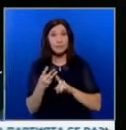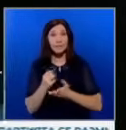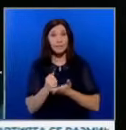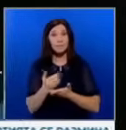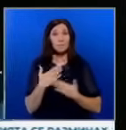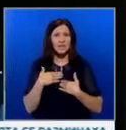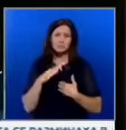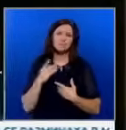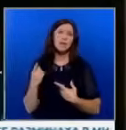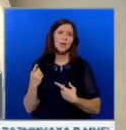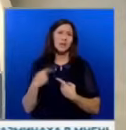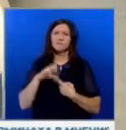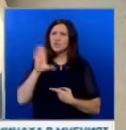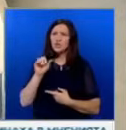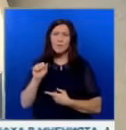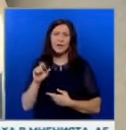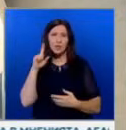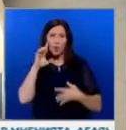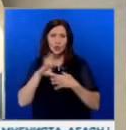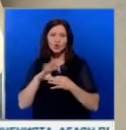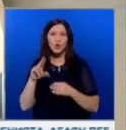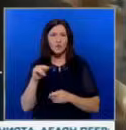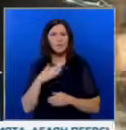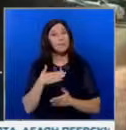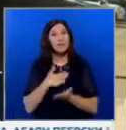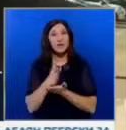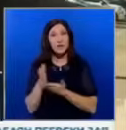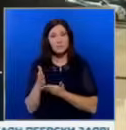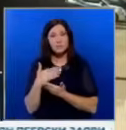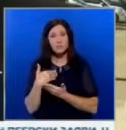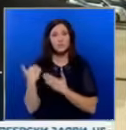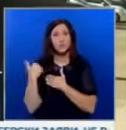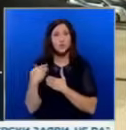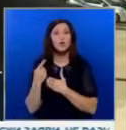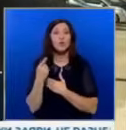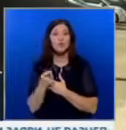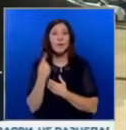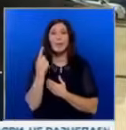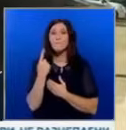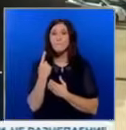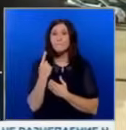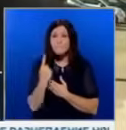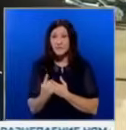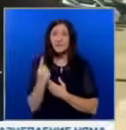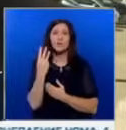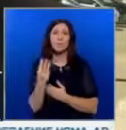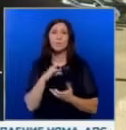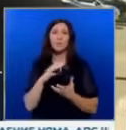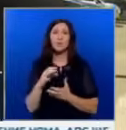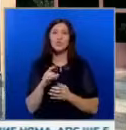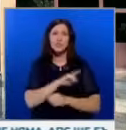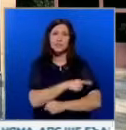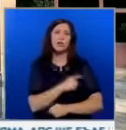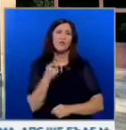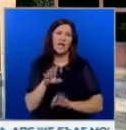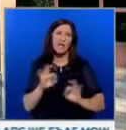всички партии. Така че е логично да говорим. Има варианти и отговорността е това на първите три политически сили. То е ясно, така казват изборните